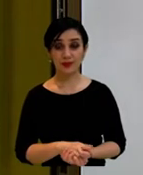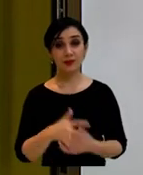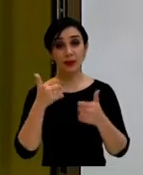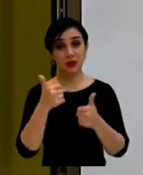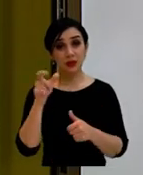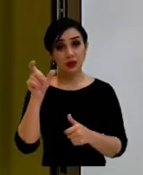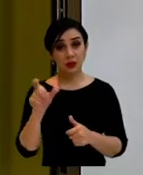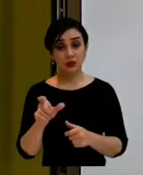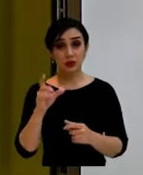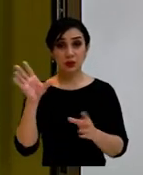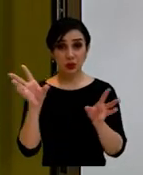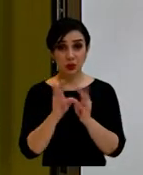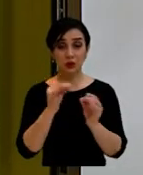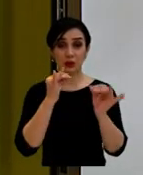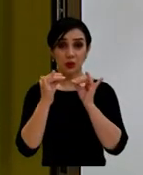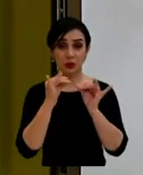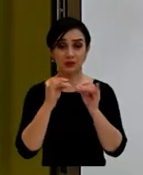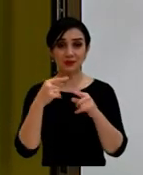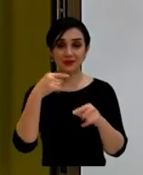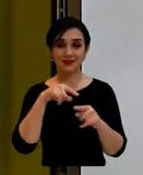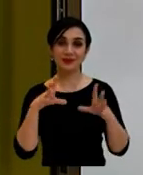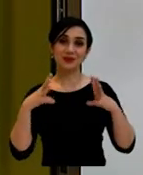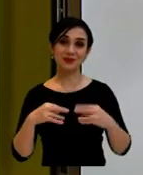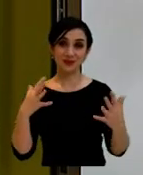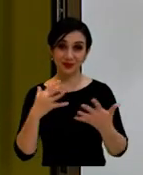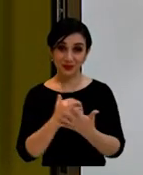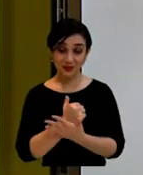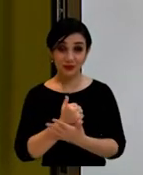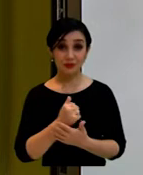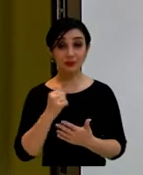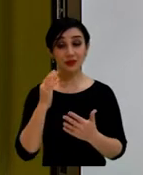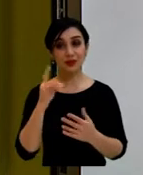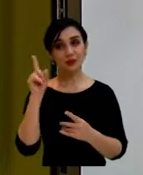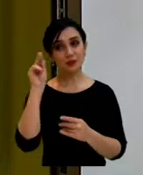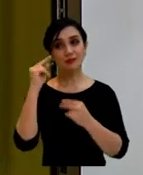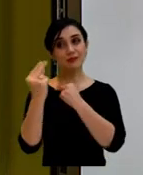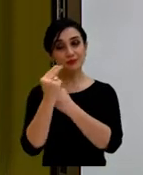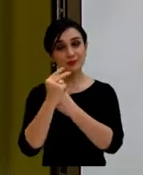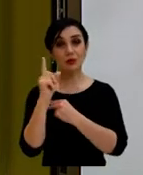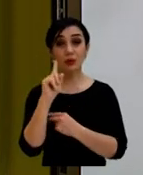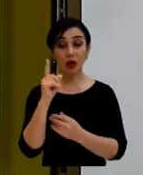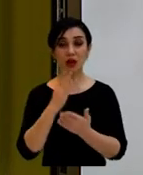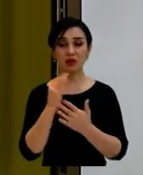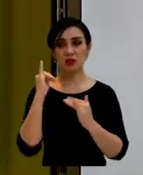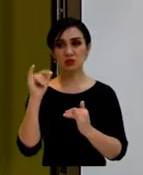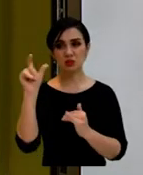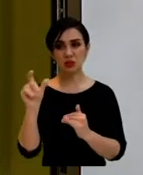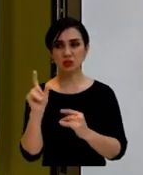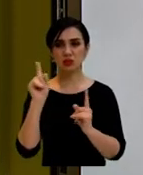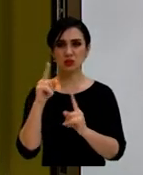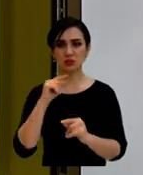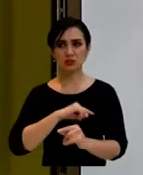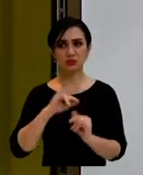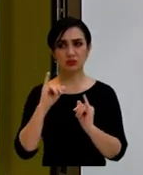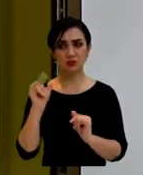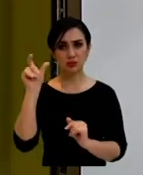Yaxshi insonlar bilan muloqot qilganingizda rohat topgan, ulardan nimadir o'rgangan, yomonlarni, yomon